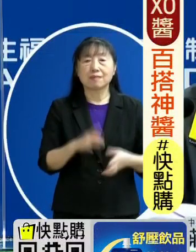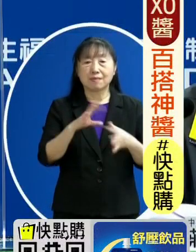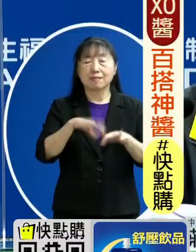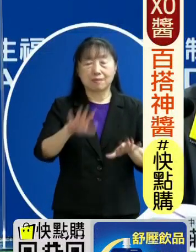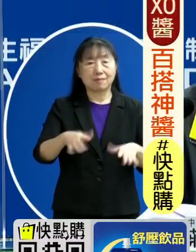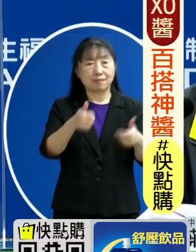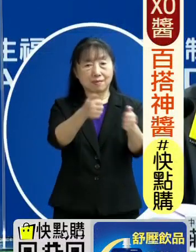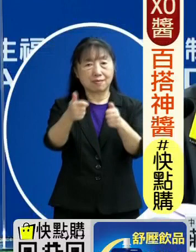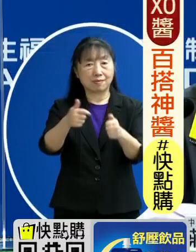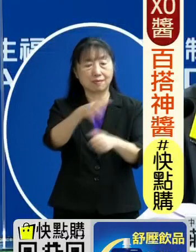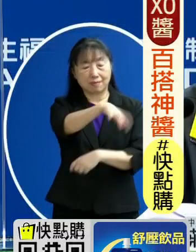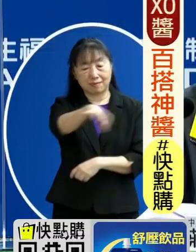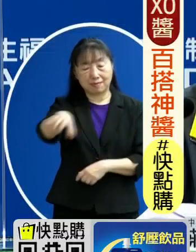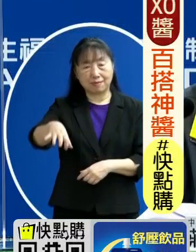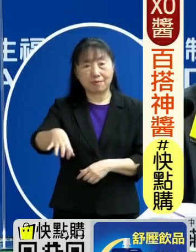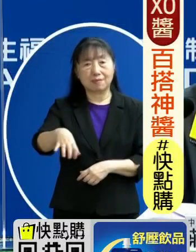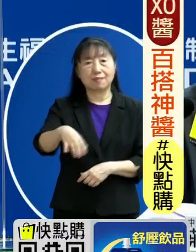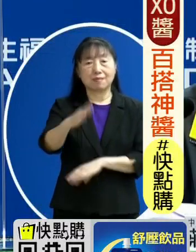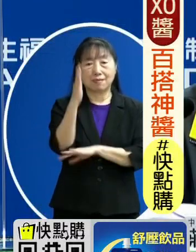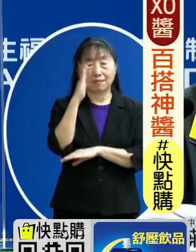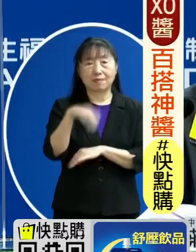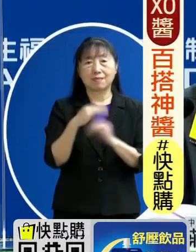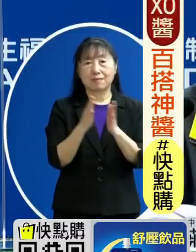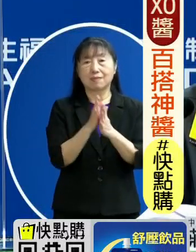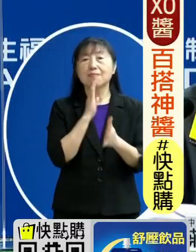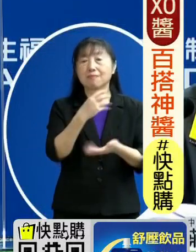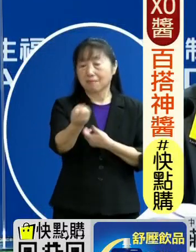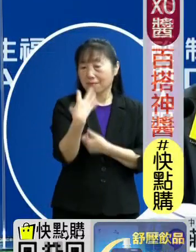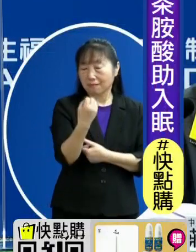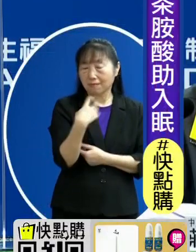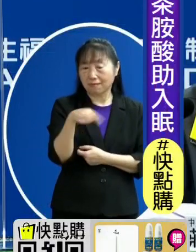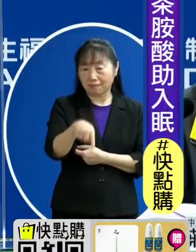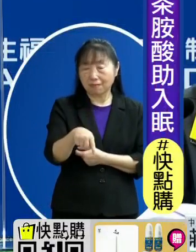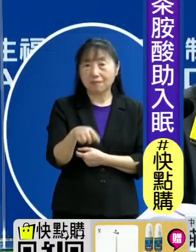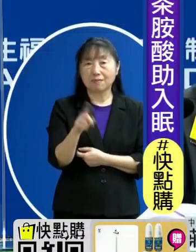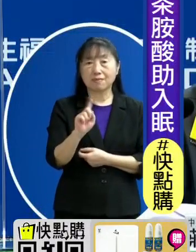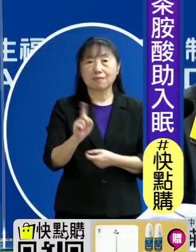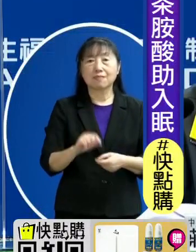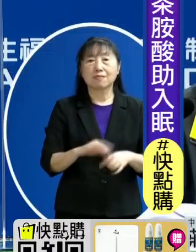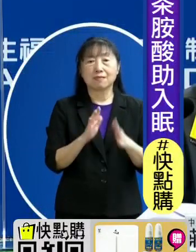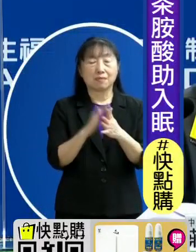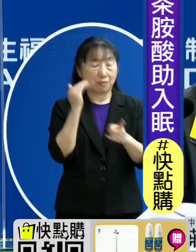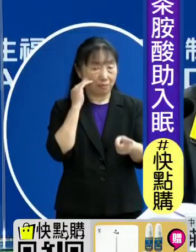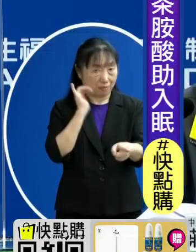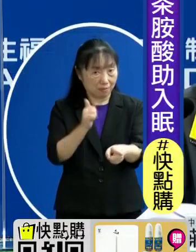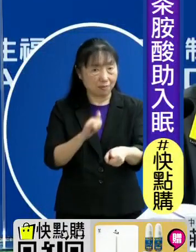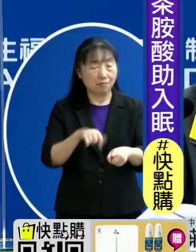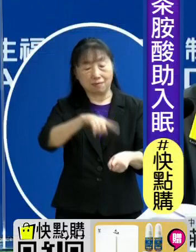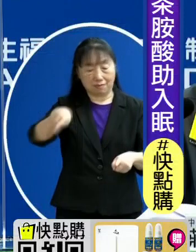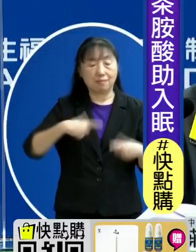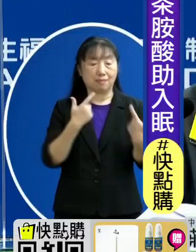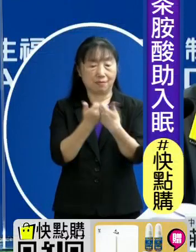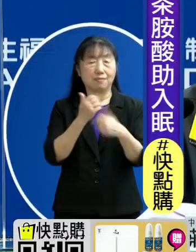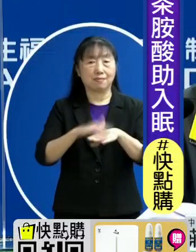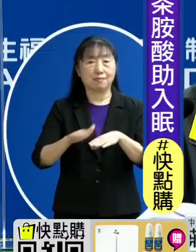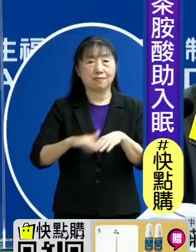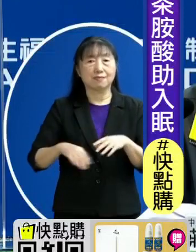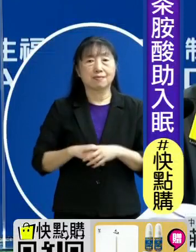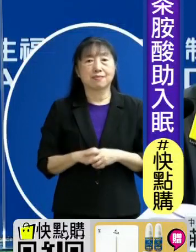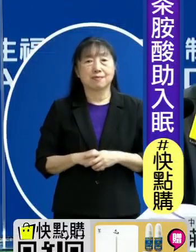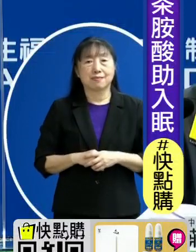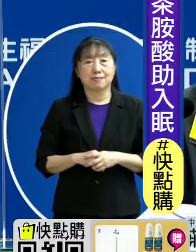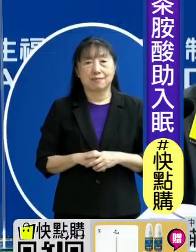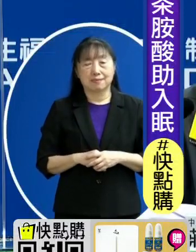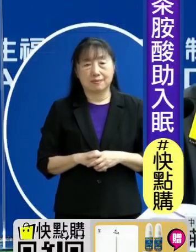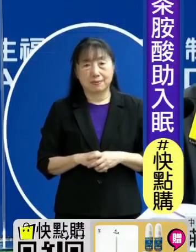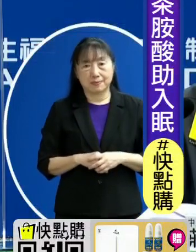越严重，越来越严重。对于陈时中而言，当然很急啊。大家都知道，他想要选只选台北市市长，其他都没有兴趣。这个